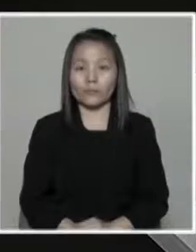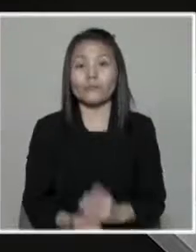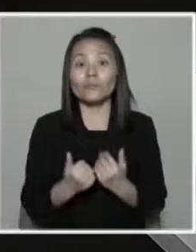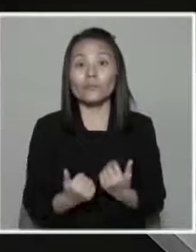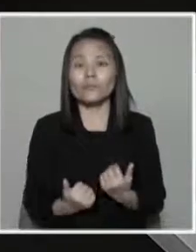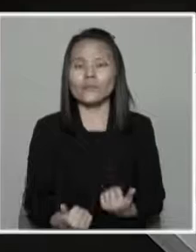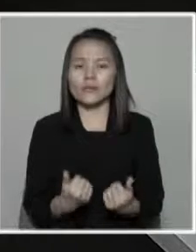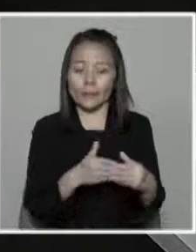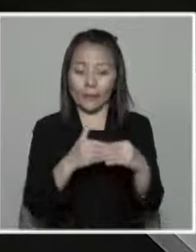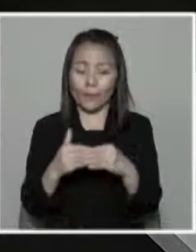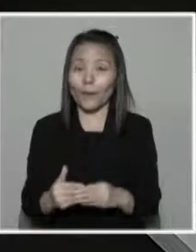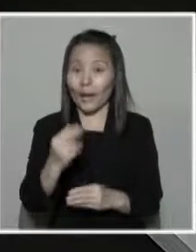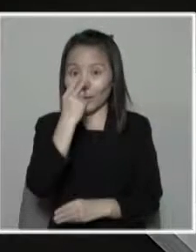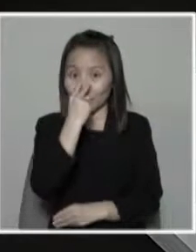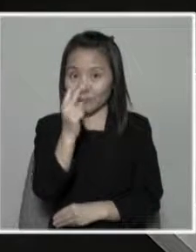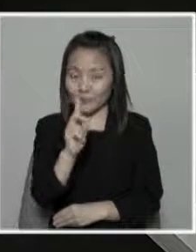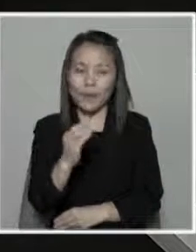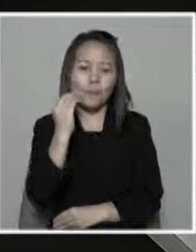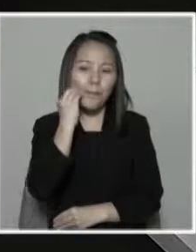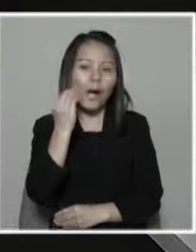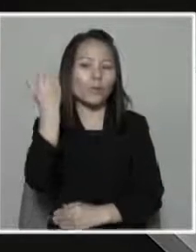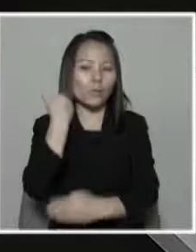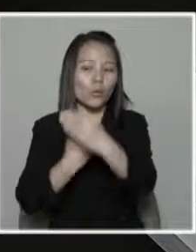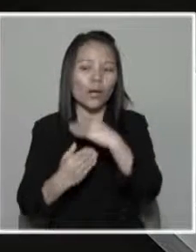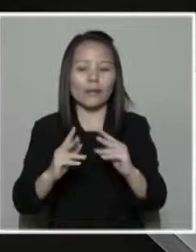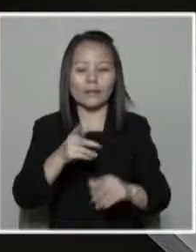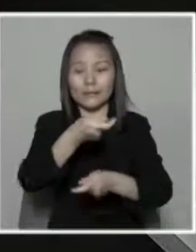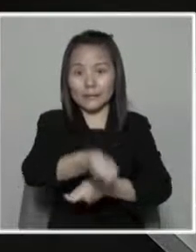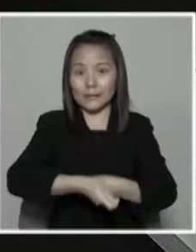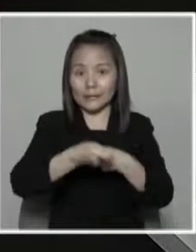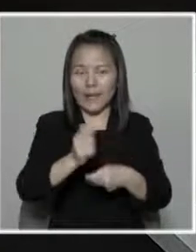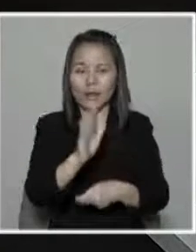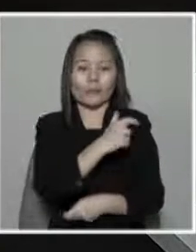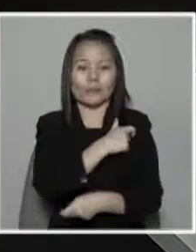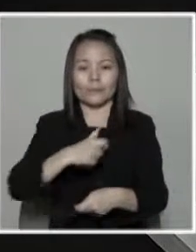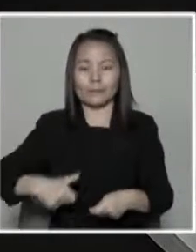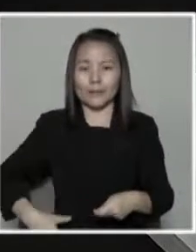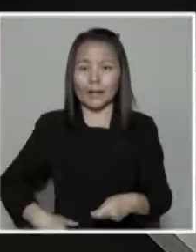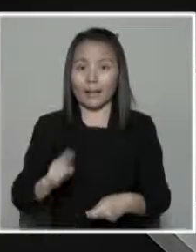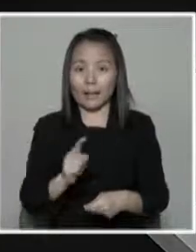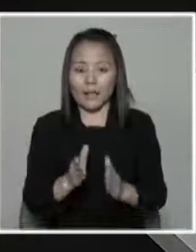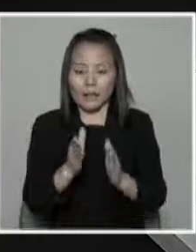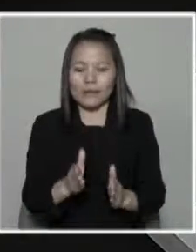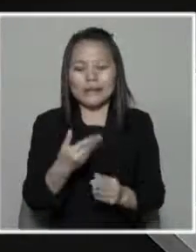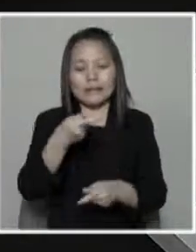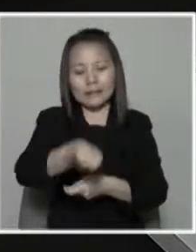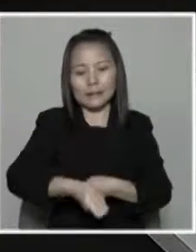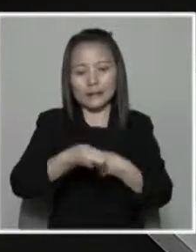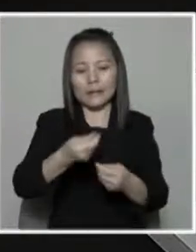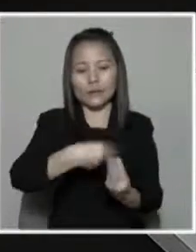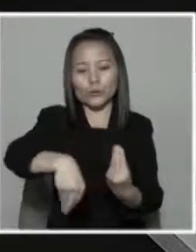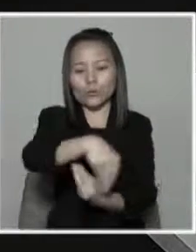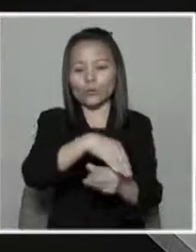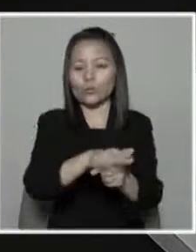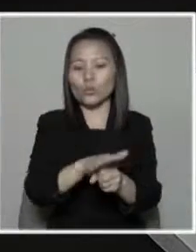และช่วงนี้นะคะเราจะพาคุณผู้ชมไปที่พิพิธภัณฑ์การเกษตรเฉลิมพระเกียรตินะคะที่นำเสนอเรื่องราวของเกษตรพอเพียงหลากหลายมิติติด